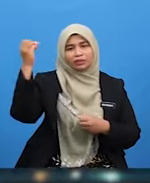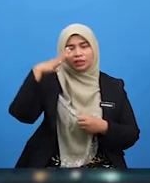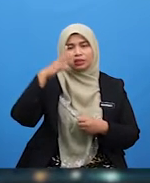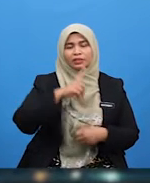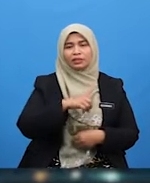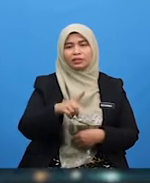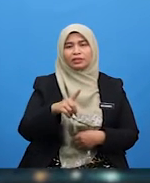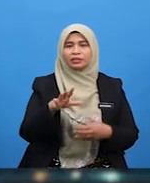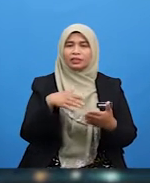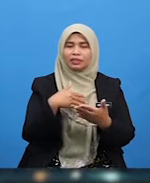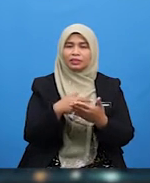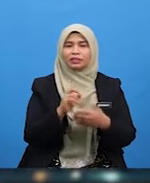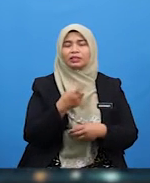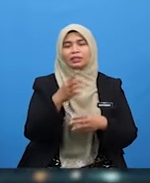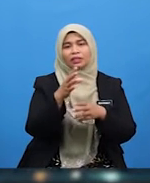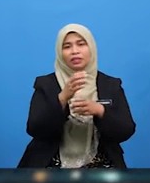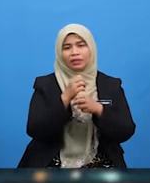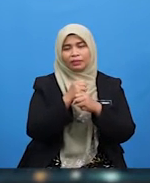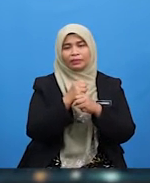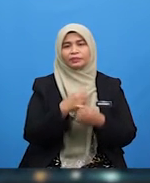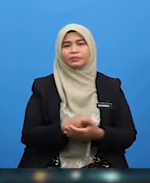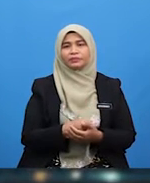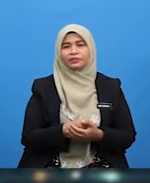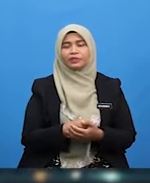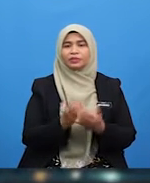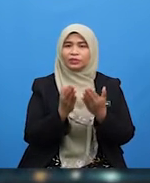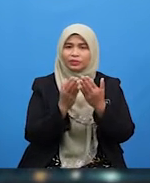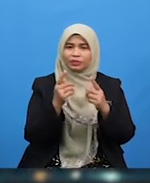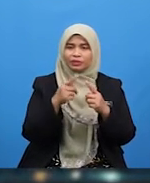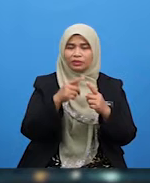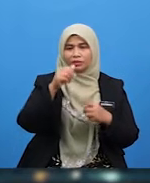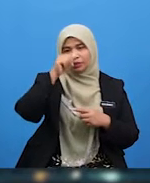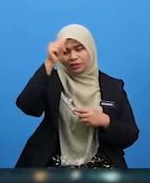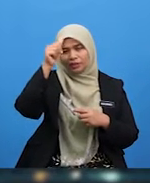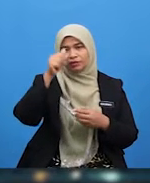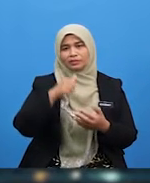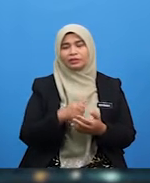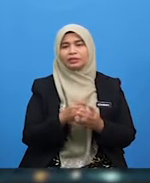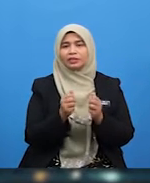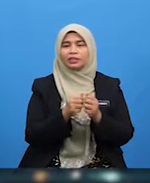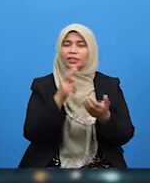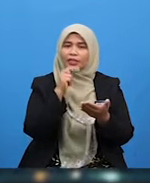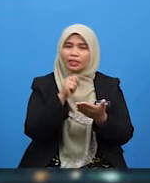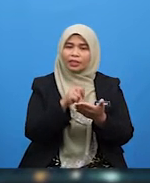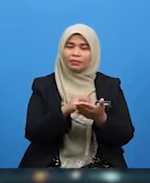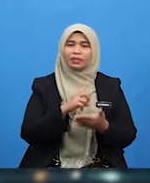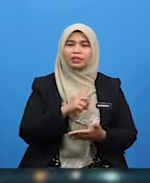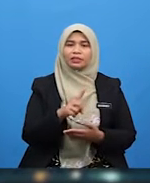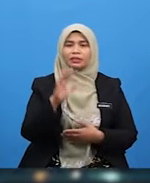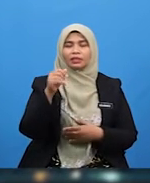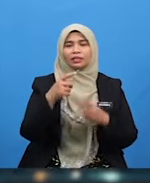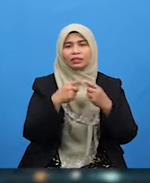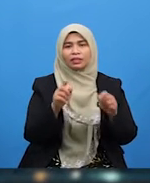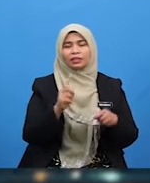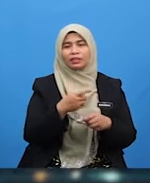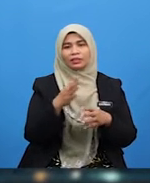Islam hinggalah kita dapat menikmatinya. Alhamdulillah, bersyukur kita dengan nikmat Islam yang